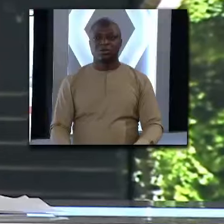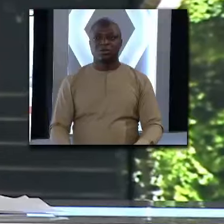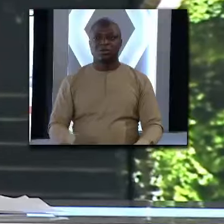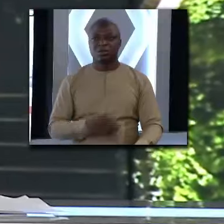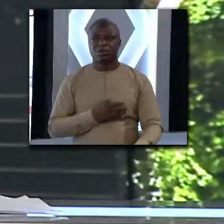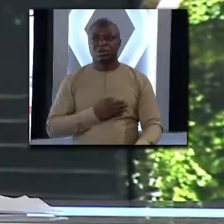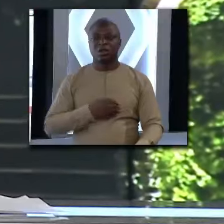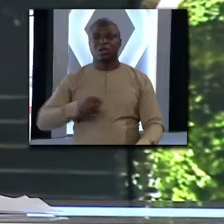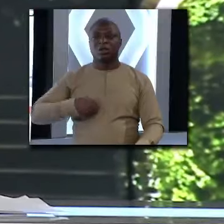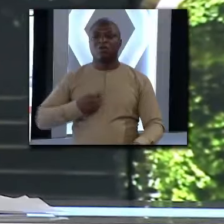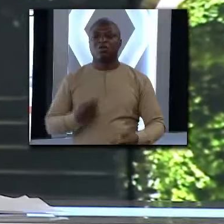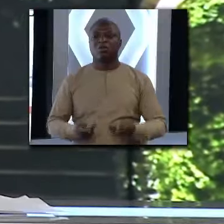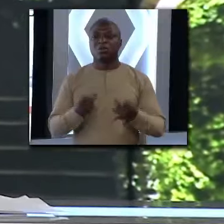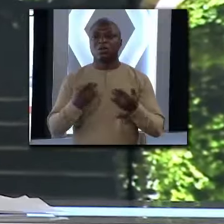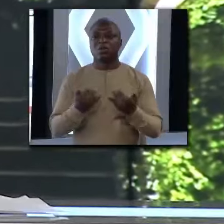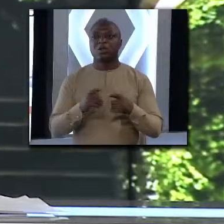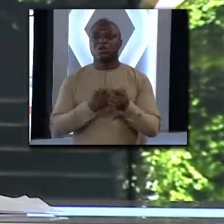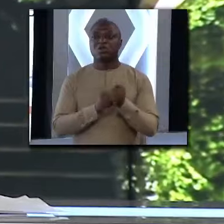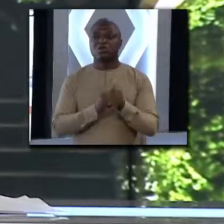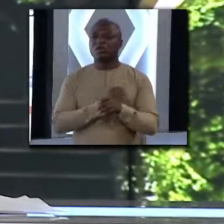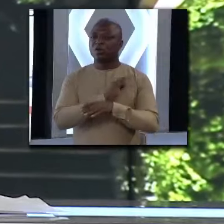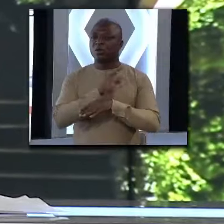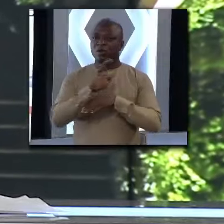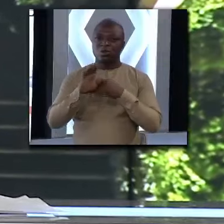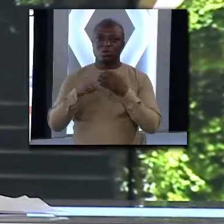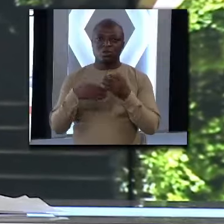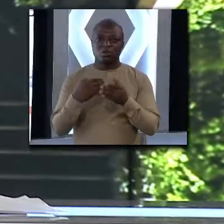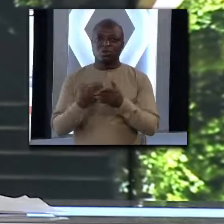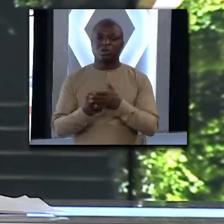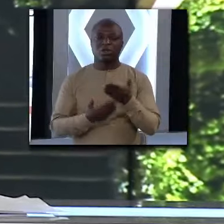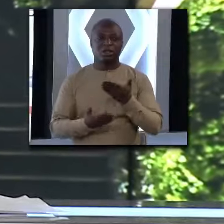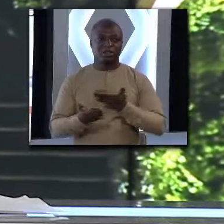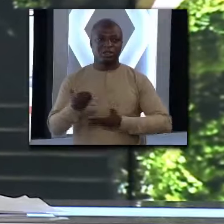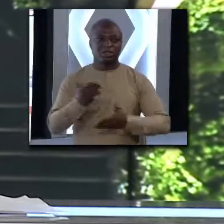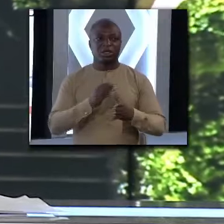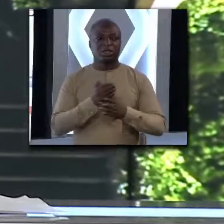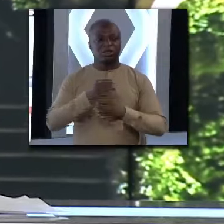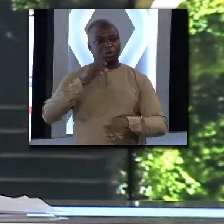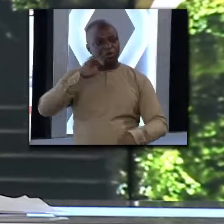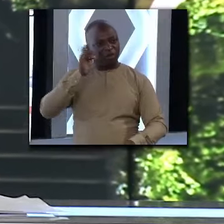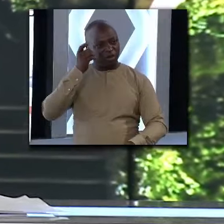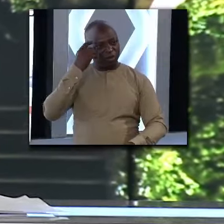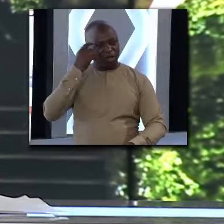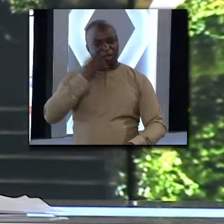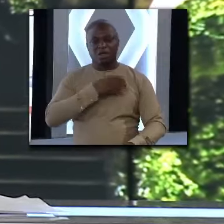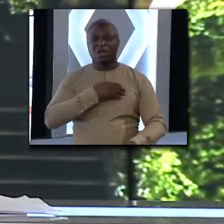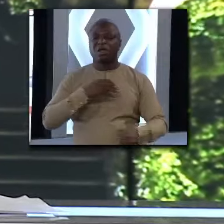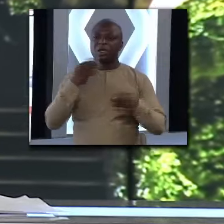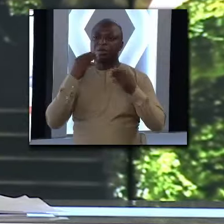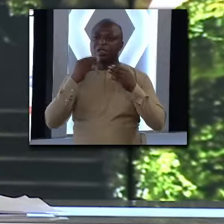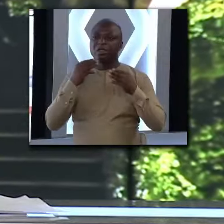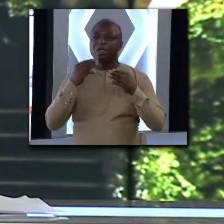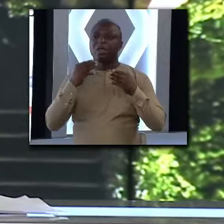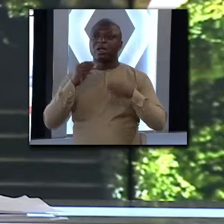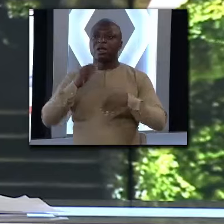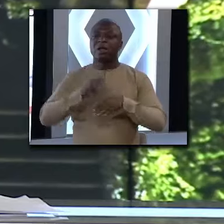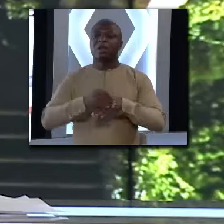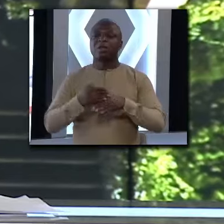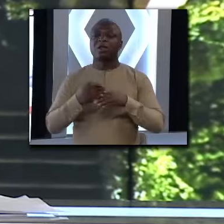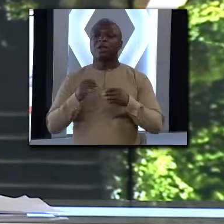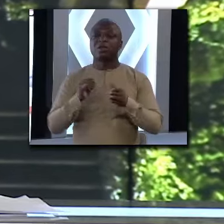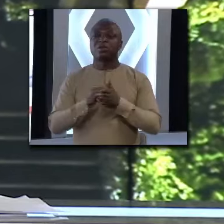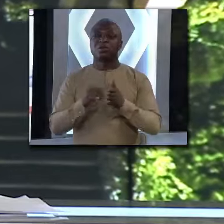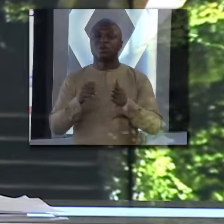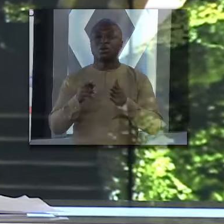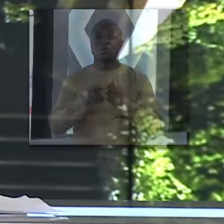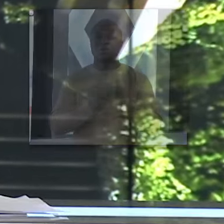Et nous proposons à présent de suivre l'intégralité des échanges entre le gouvernement et les médias après le compte-rendu du